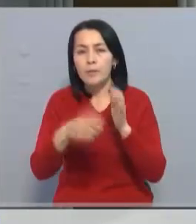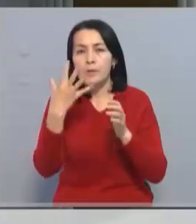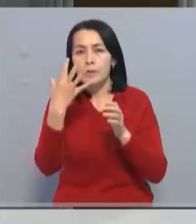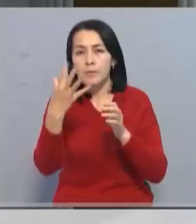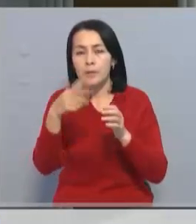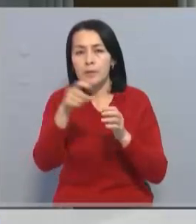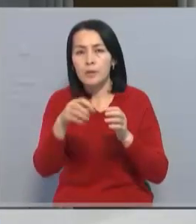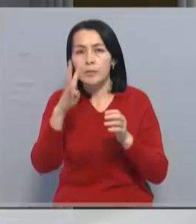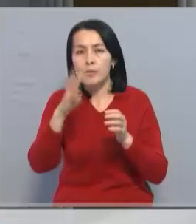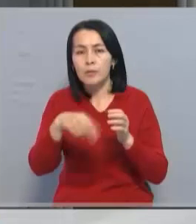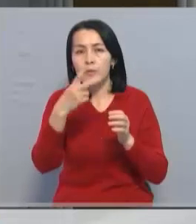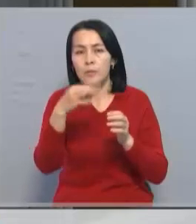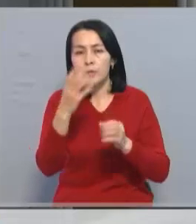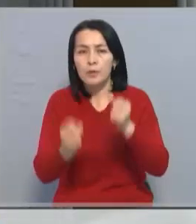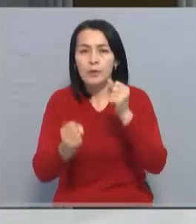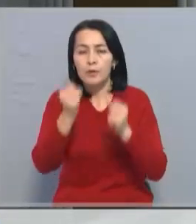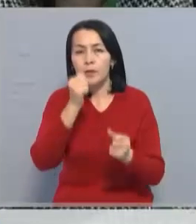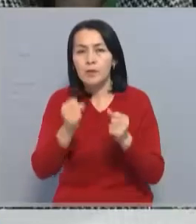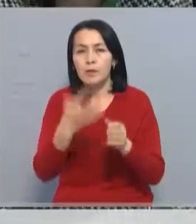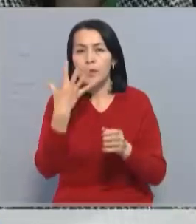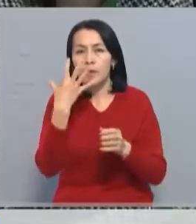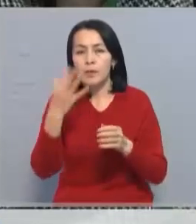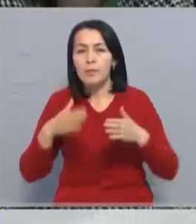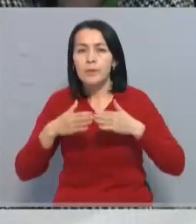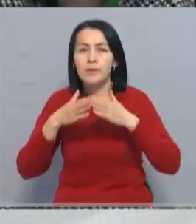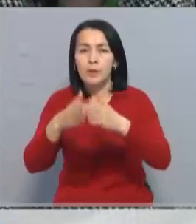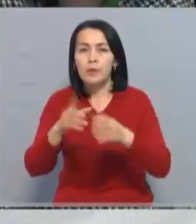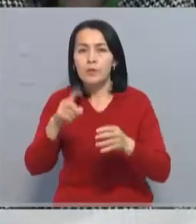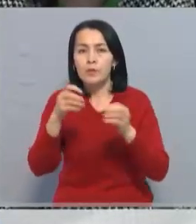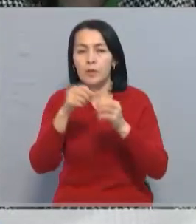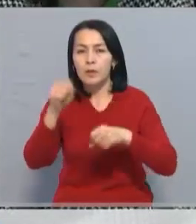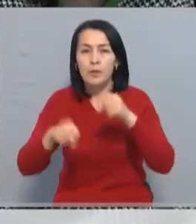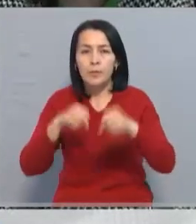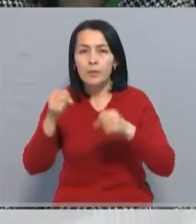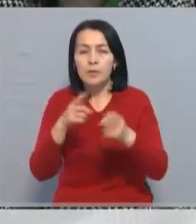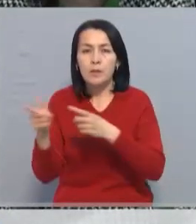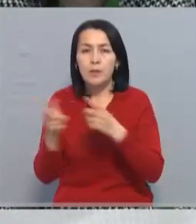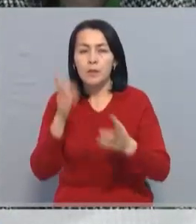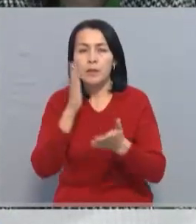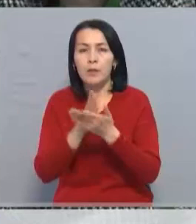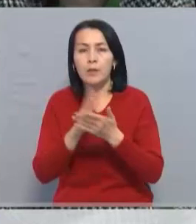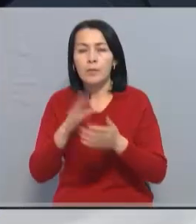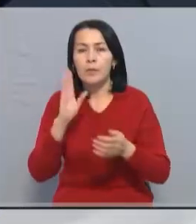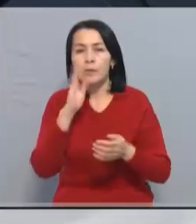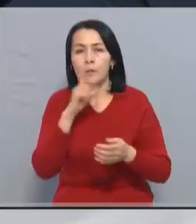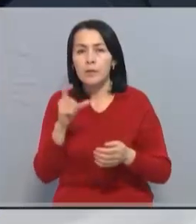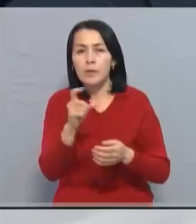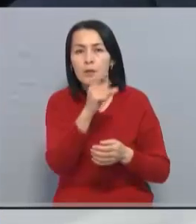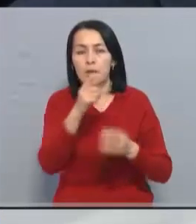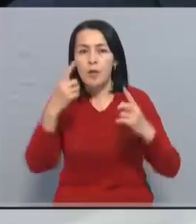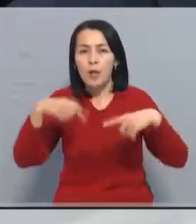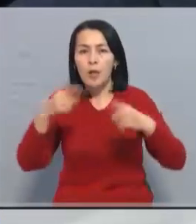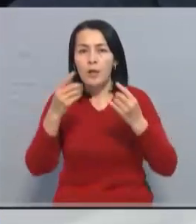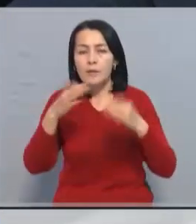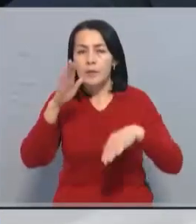құрам, 424 бірлік техника, 5 қайық, 116 мотопомпа дайындыққа келтірілген. Сырдария өзеніндегі қалыптасқан